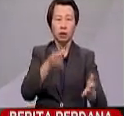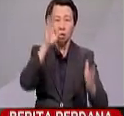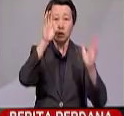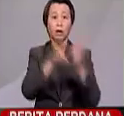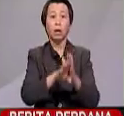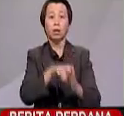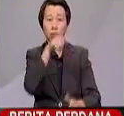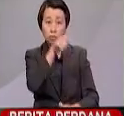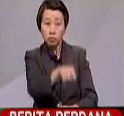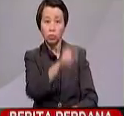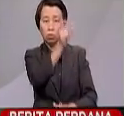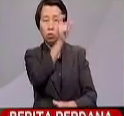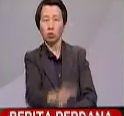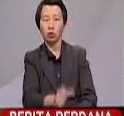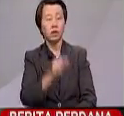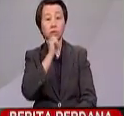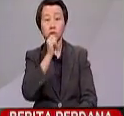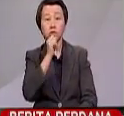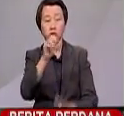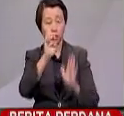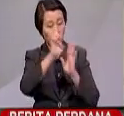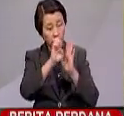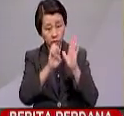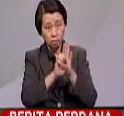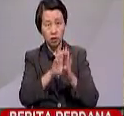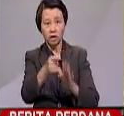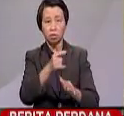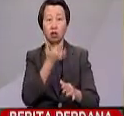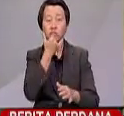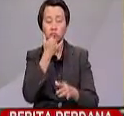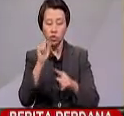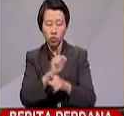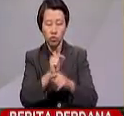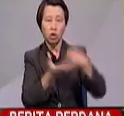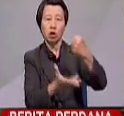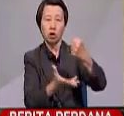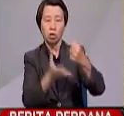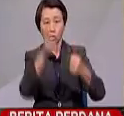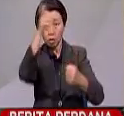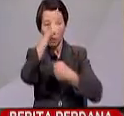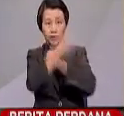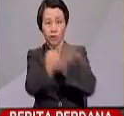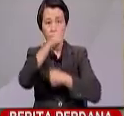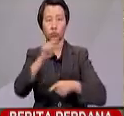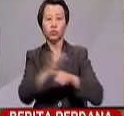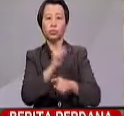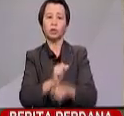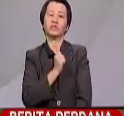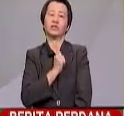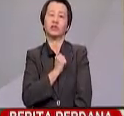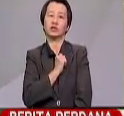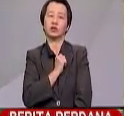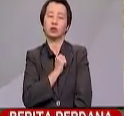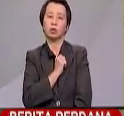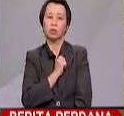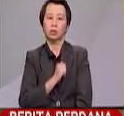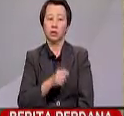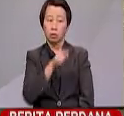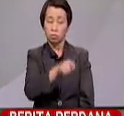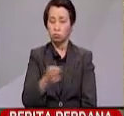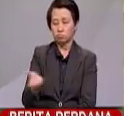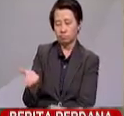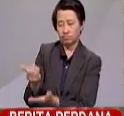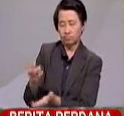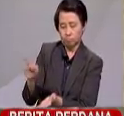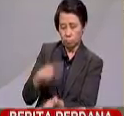gambaran beliau seorang yang tidak beretika dan menyalahguna dana kerajaan negeri untuk kegunaan sendiri. Plaintif menuntut